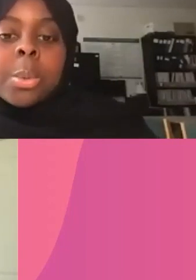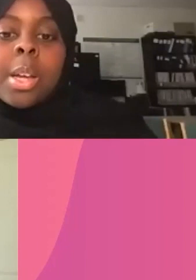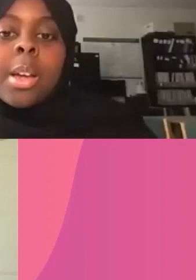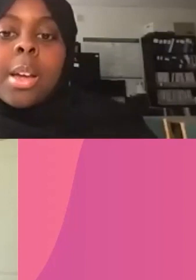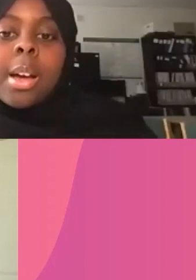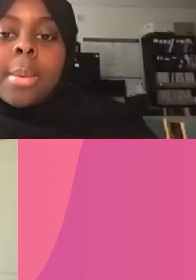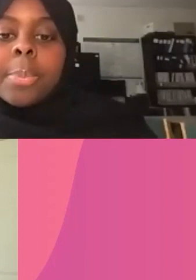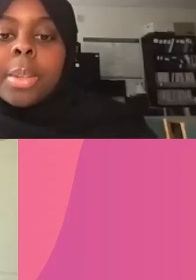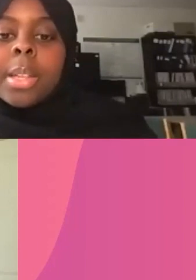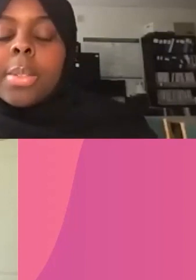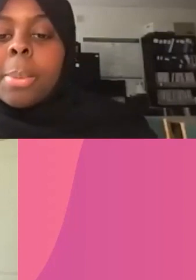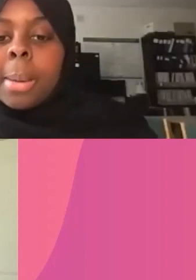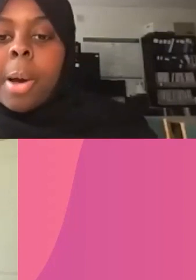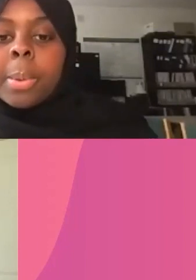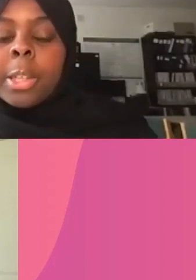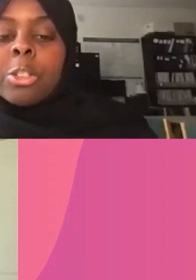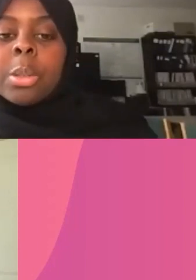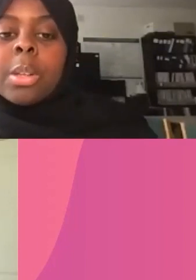en lumière ces disparités